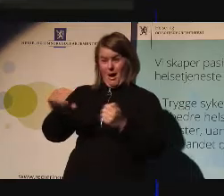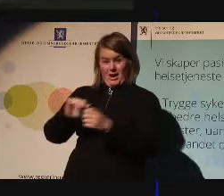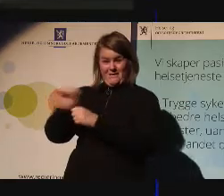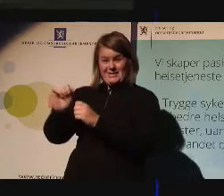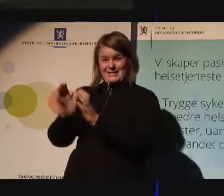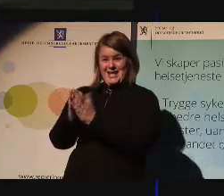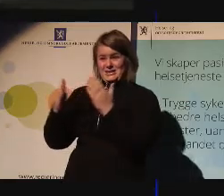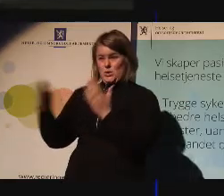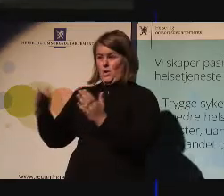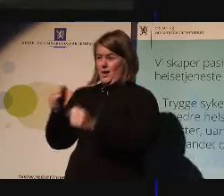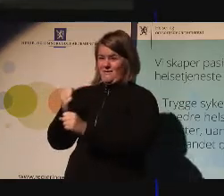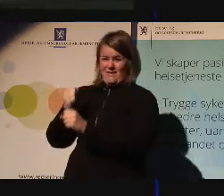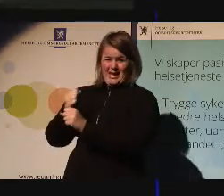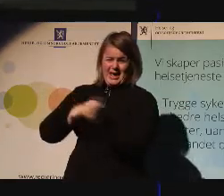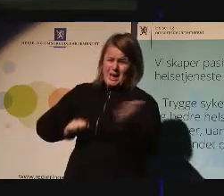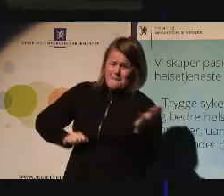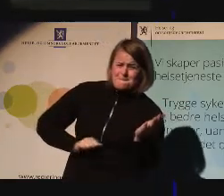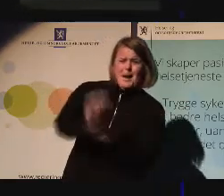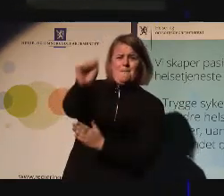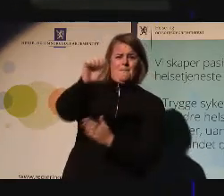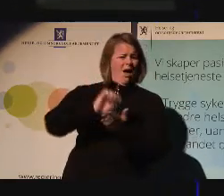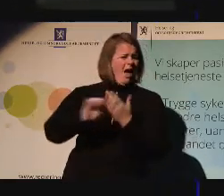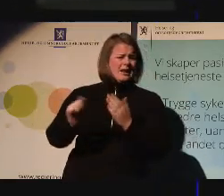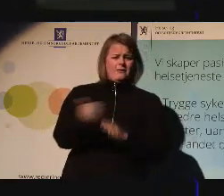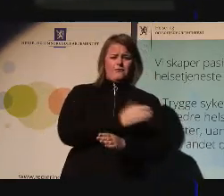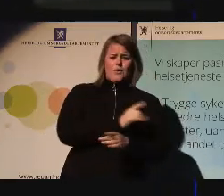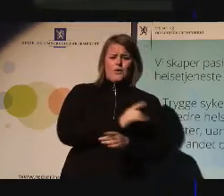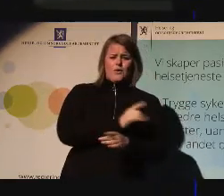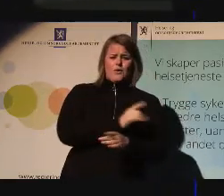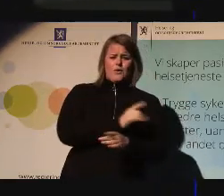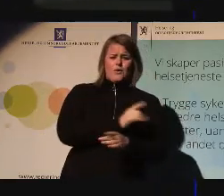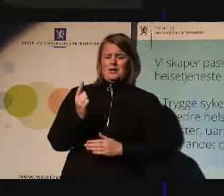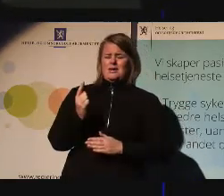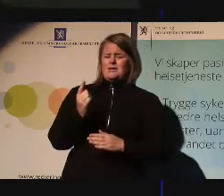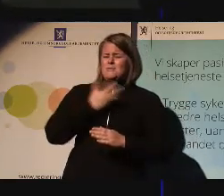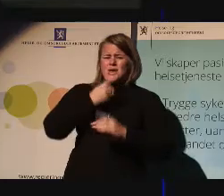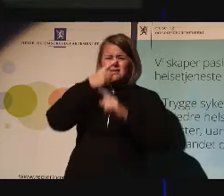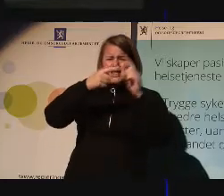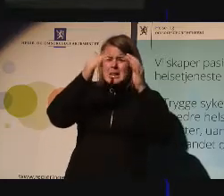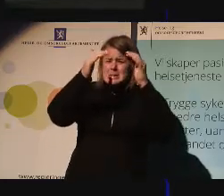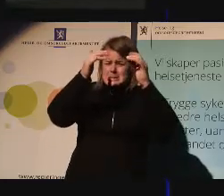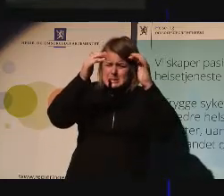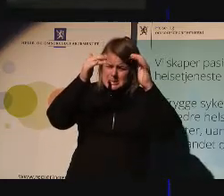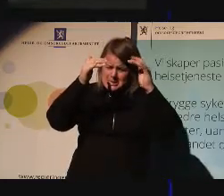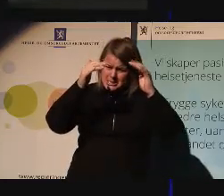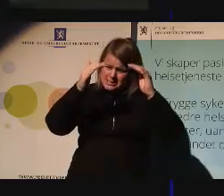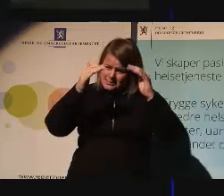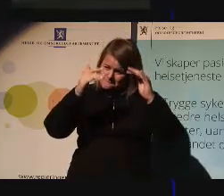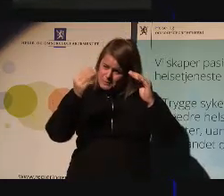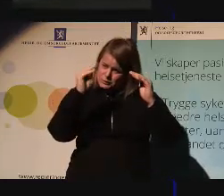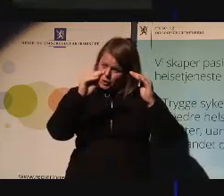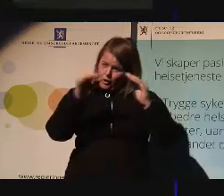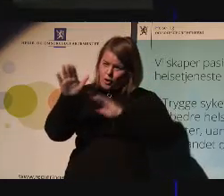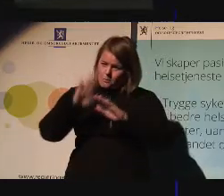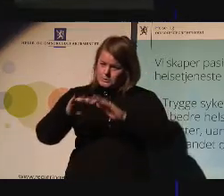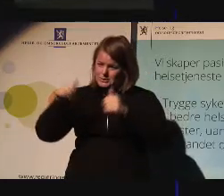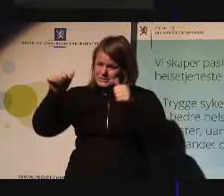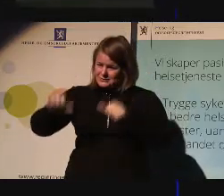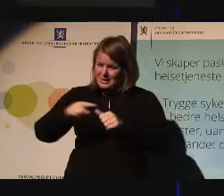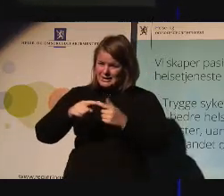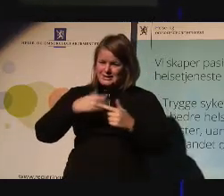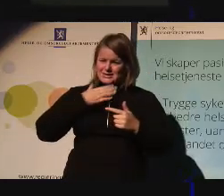offentligheten på den måten, så detaljert. Det var om omsorgssvikt, det var om seksuelle